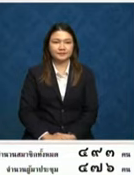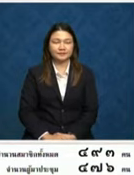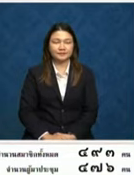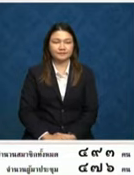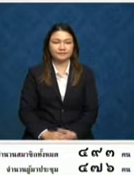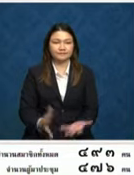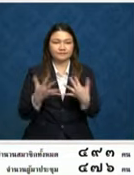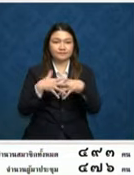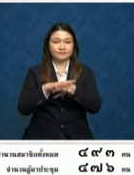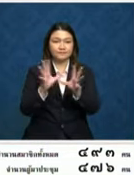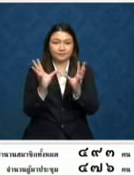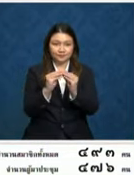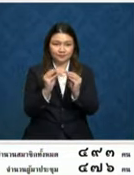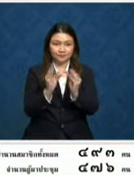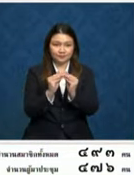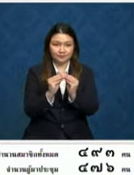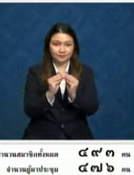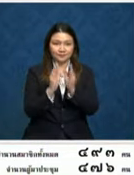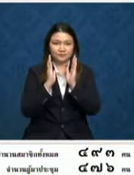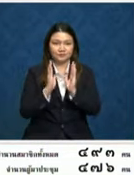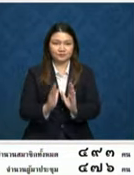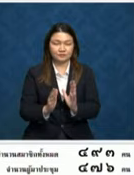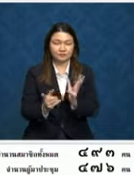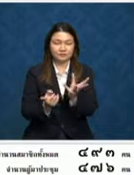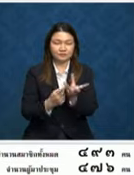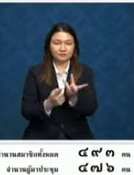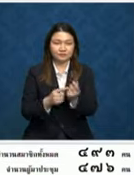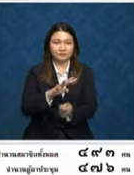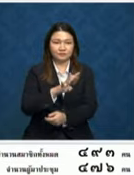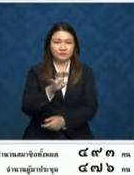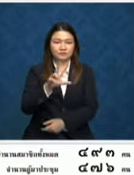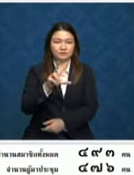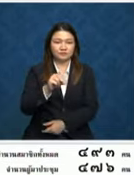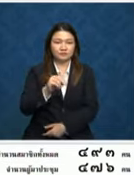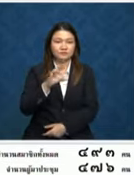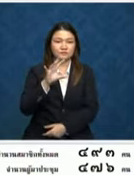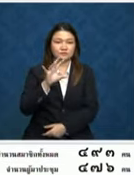าร่วมประชุมนะครับ